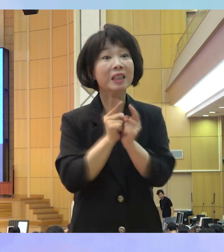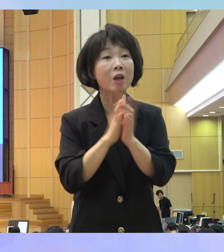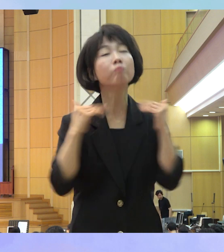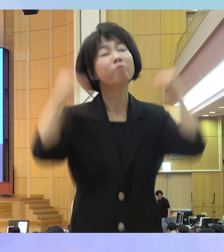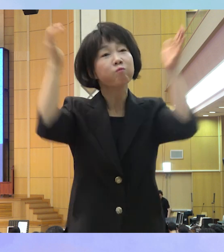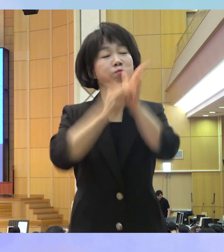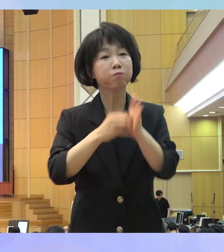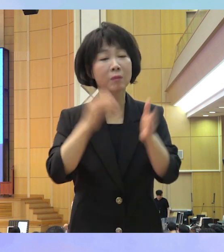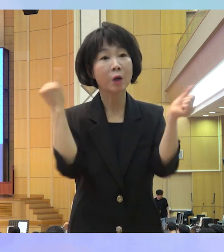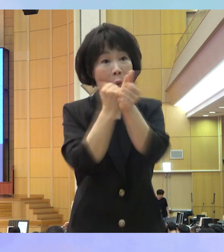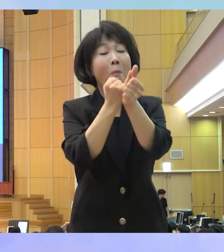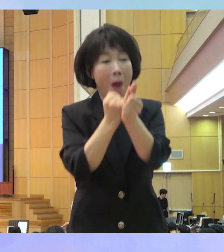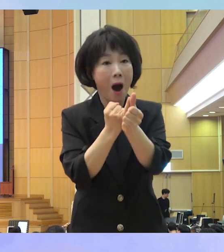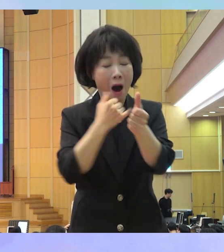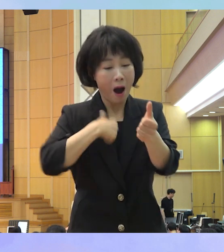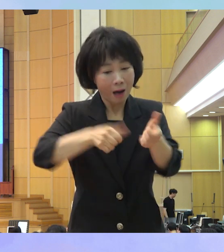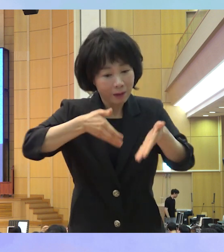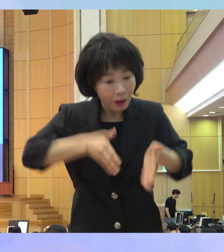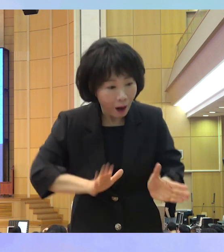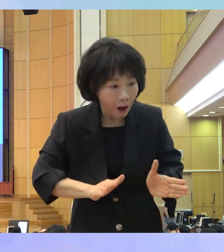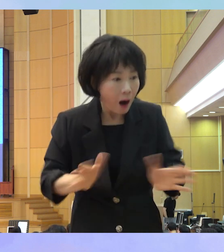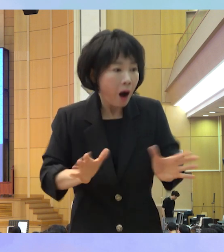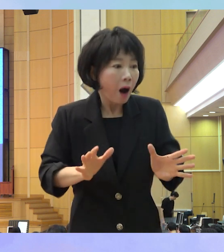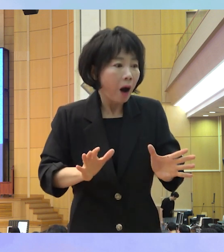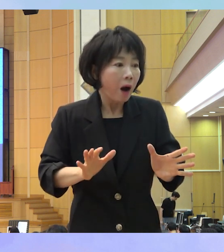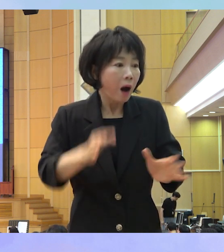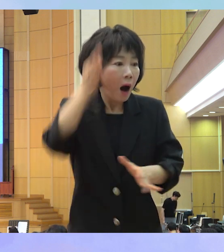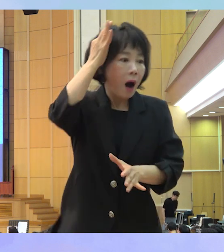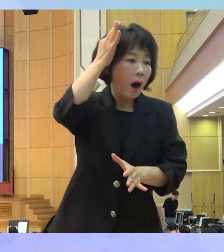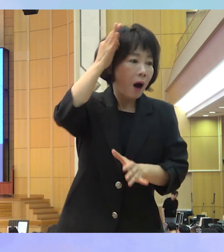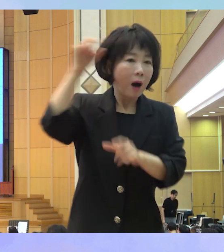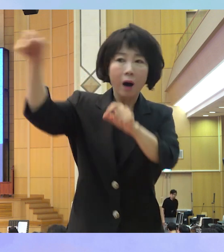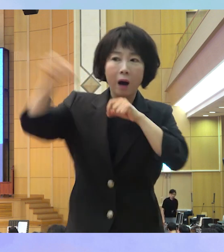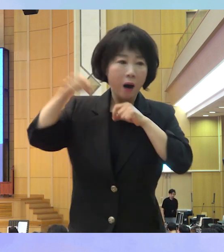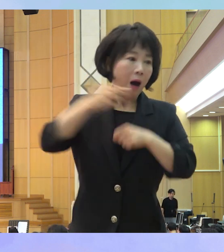키워보니까 속이 닳습니다. 네.